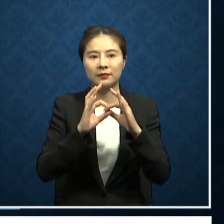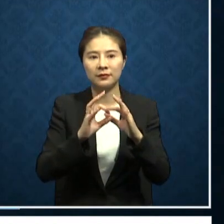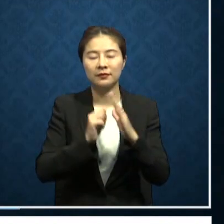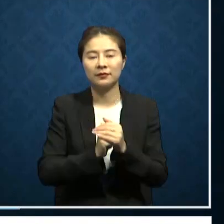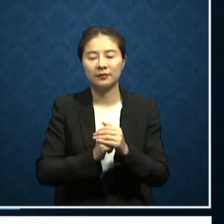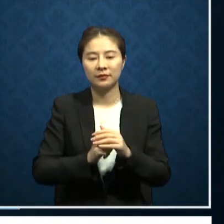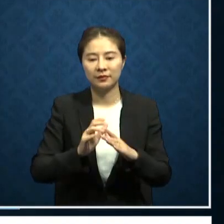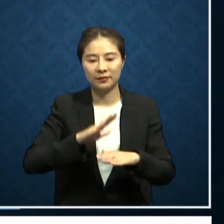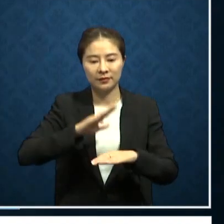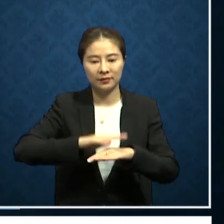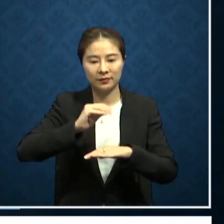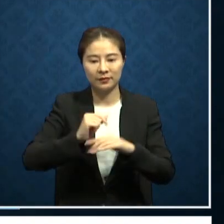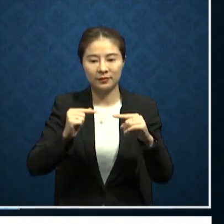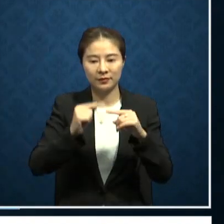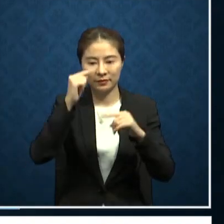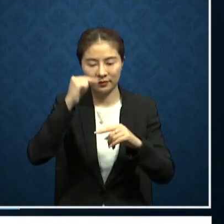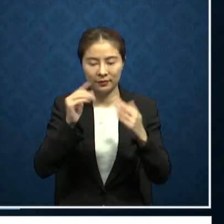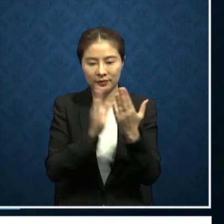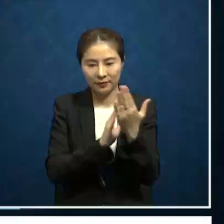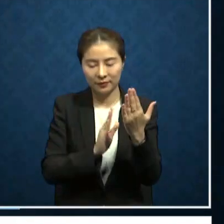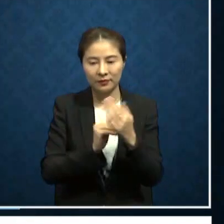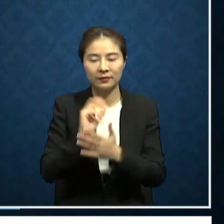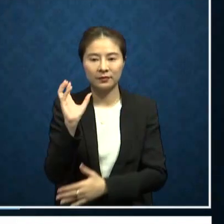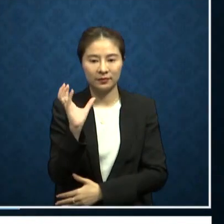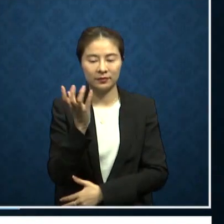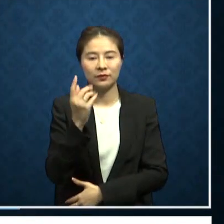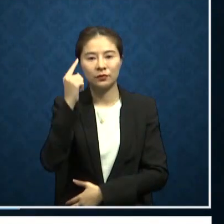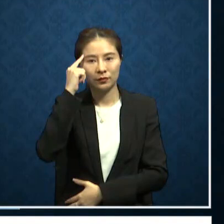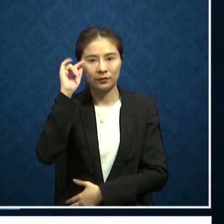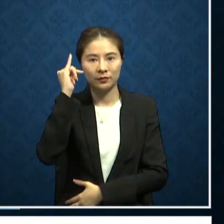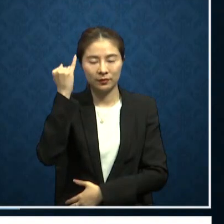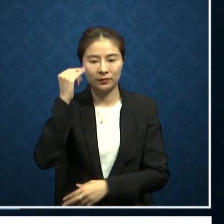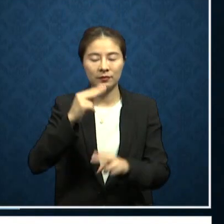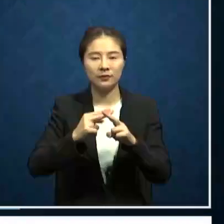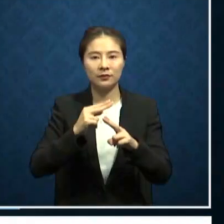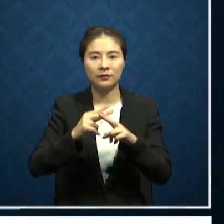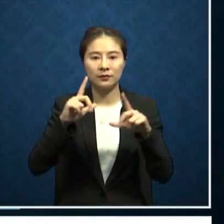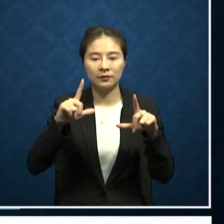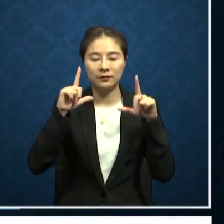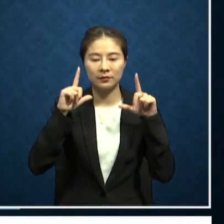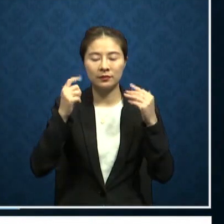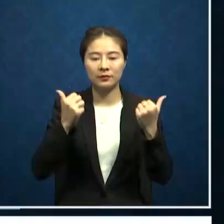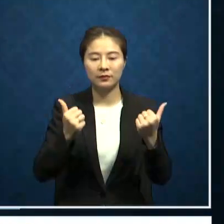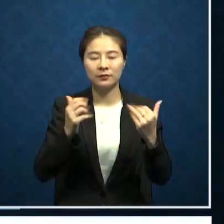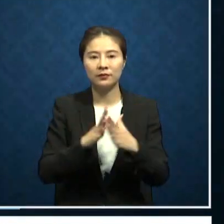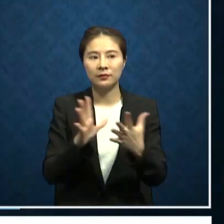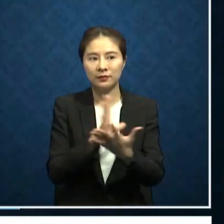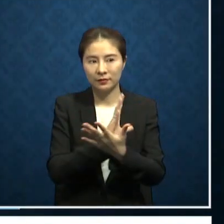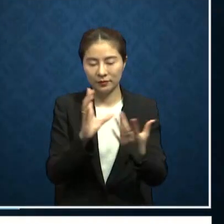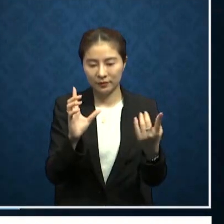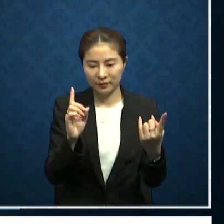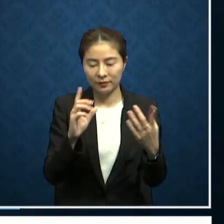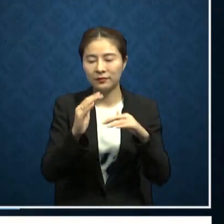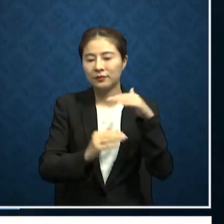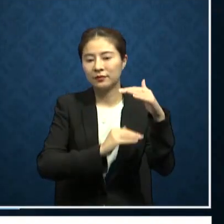ศักยภาพของประเทศไทยให้ก้าวสู่ระดับโลกในกระบวนการเกิด Soft Powerเองนะคะมีเรื่องของเป้าหมายวิธี